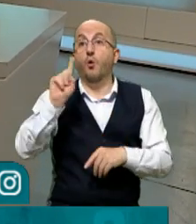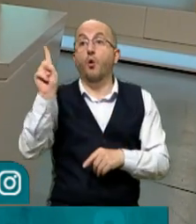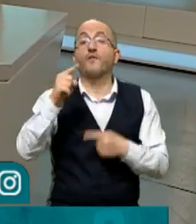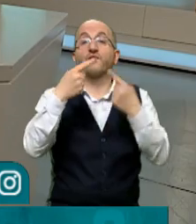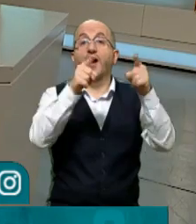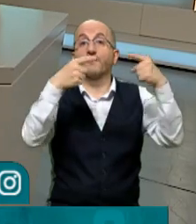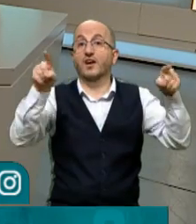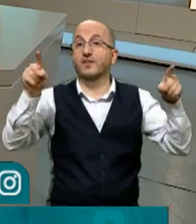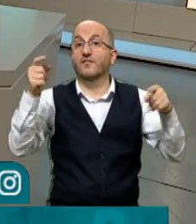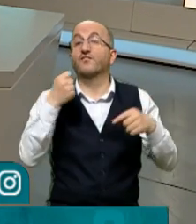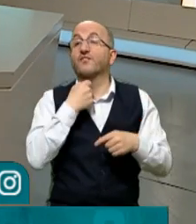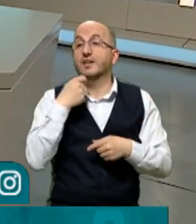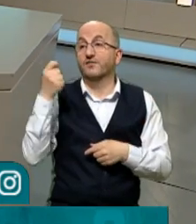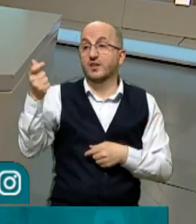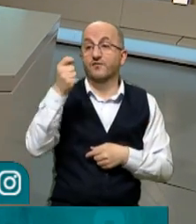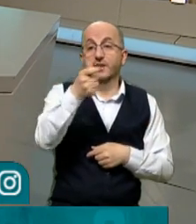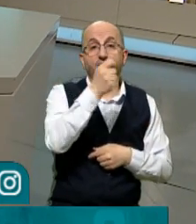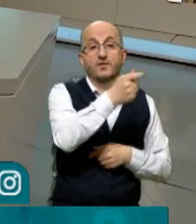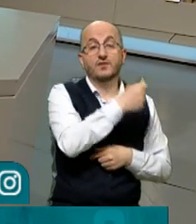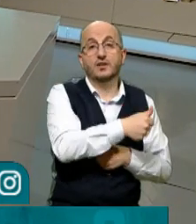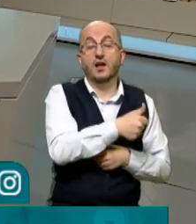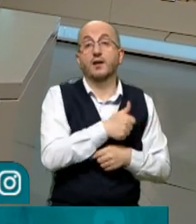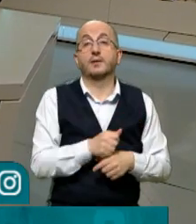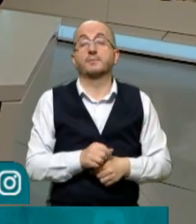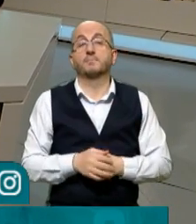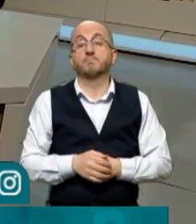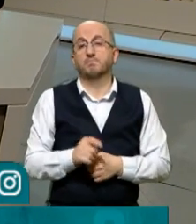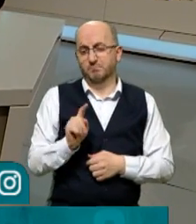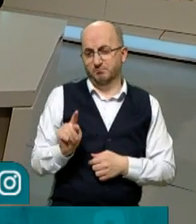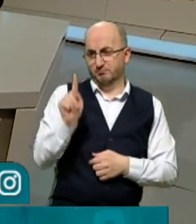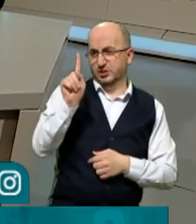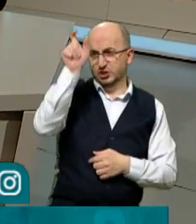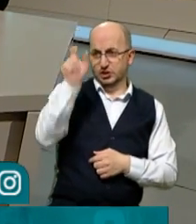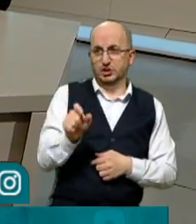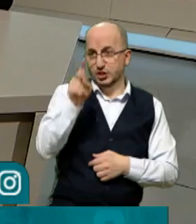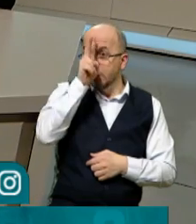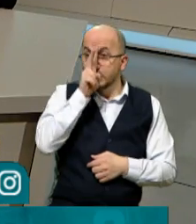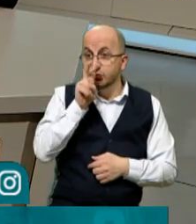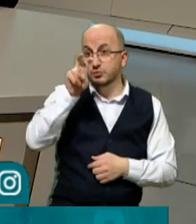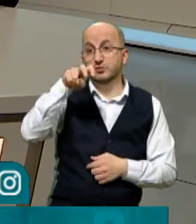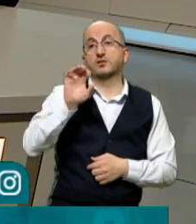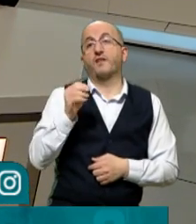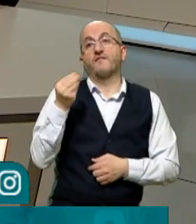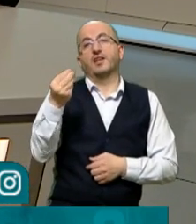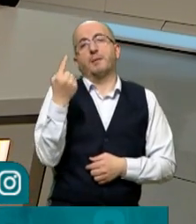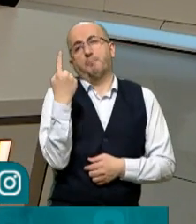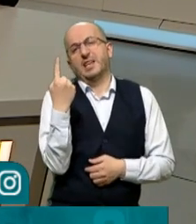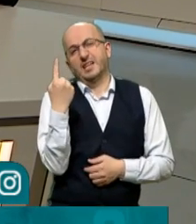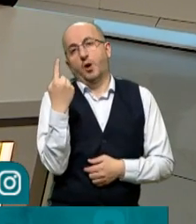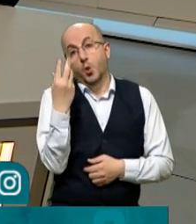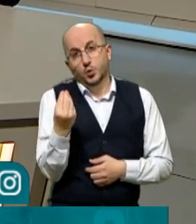ayrı ayrı verecek. Bir fakire 280'i vermiş olsa 280'i verdiği anda o bir fidye, bir kefaret